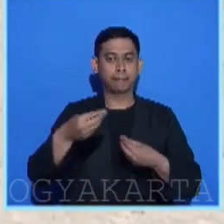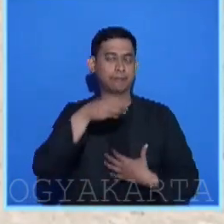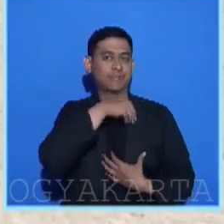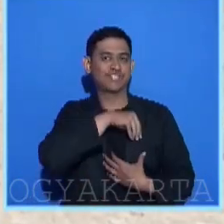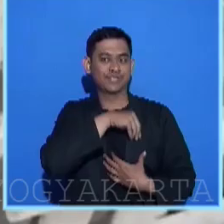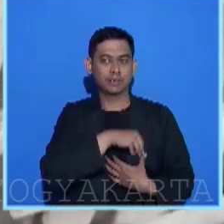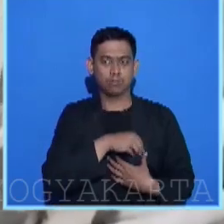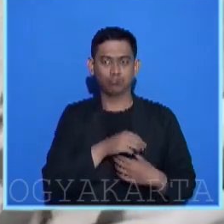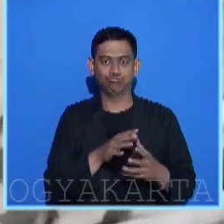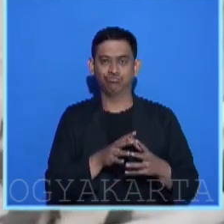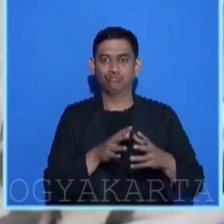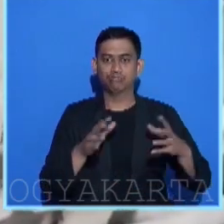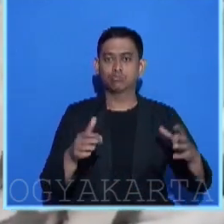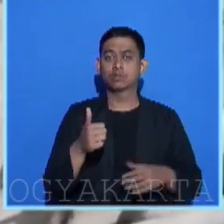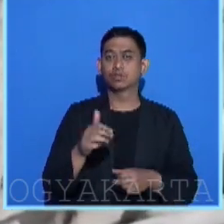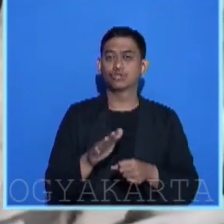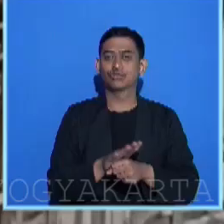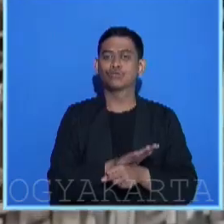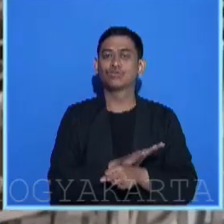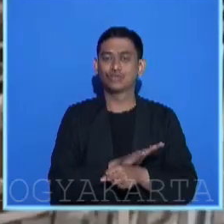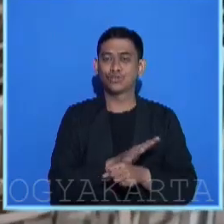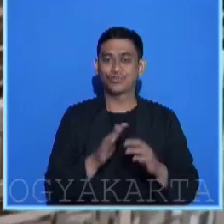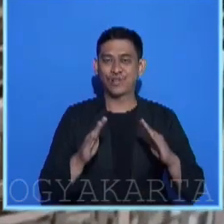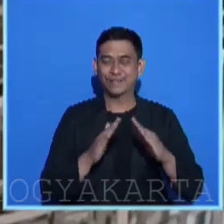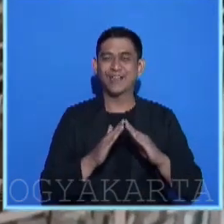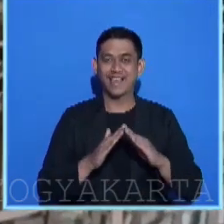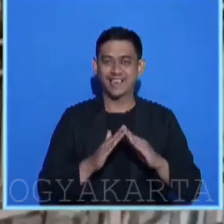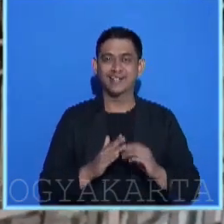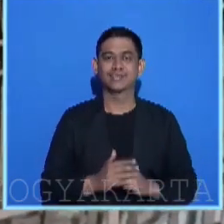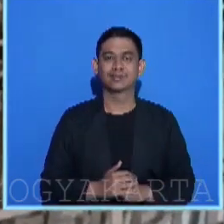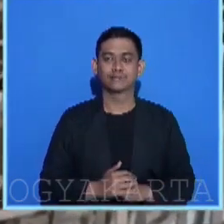mikolai lan saged kangge nyekapi kabetan balik griya menapa dene dipun simpen kangge celengan.